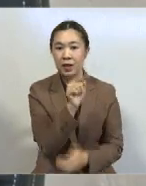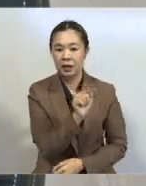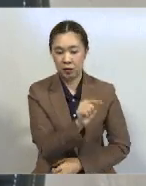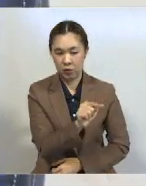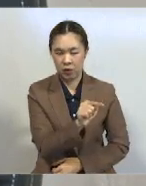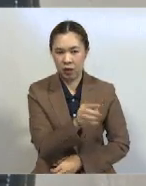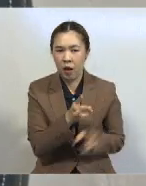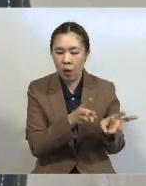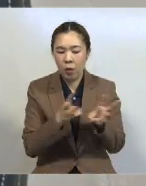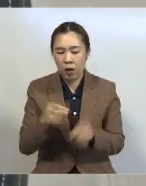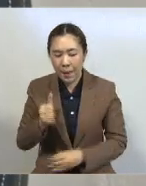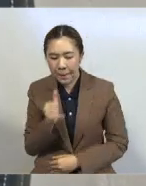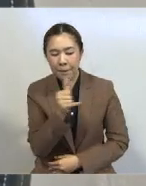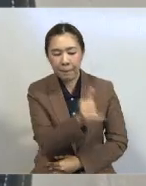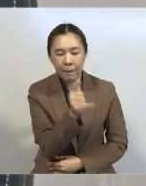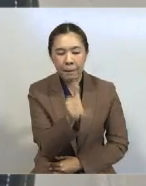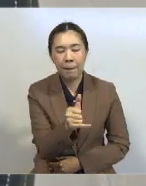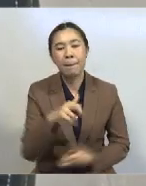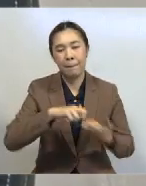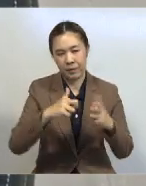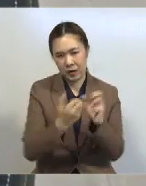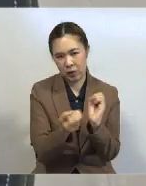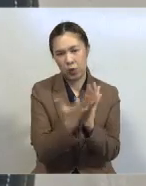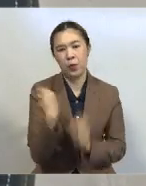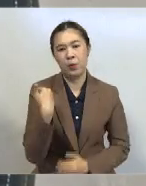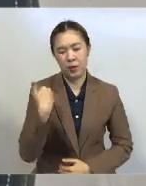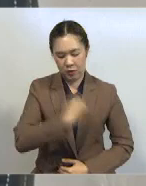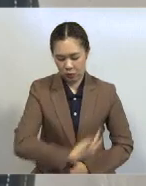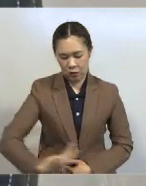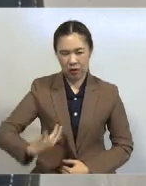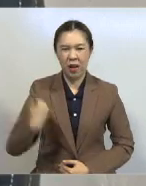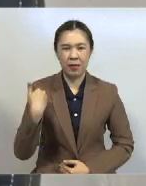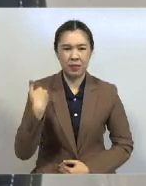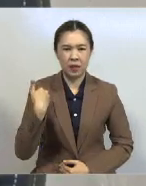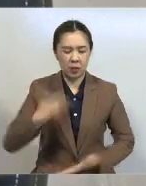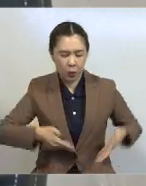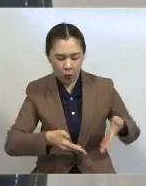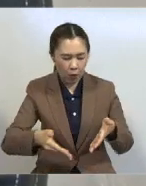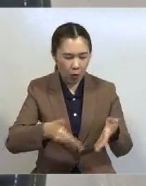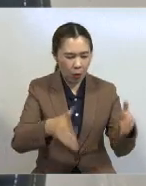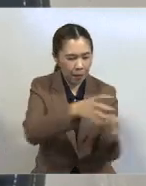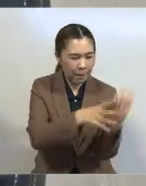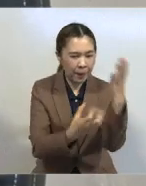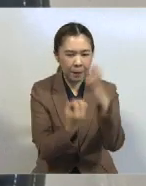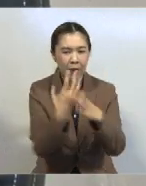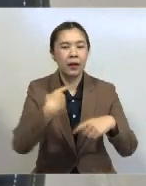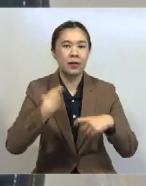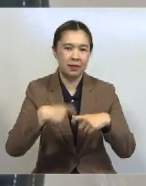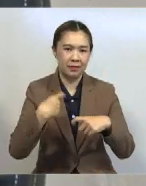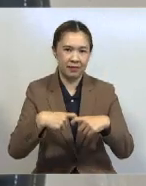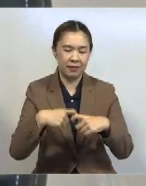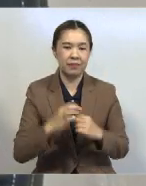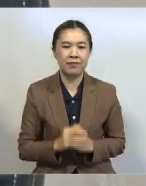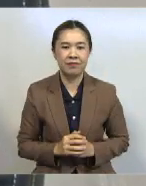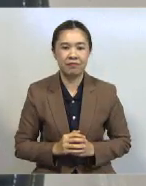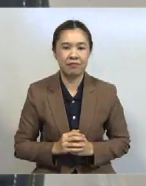เดินทางเนี่ยมันมีปัญหากับสุขภาพผมเพราะว่าทางมันค่อนข้างยากลำบากนะครับต้องเข้าป่าเข้าอะไรแล้วก็การที่จะ